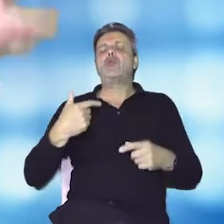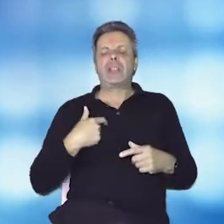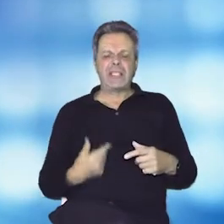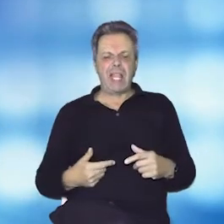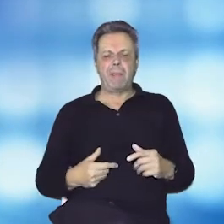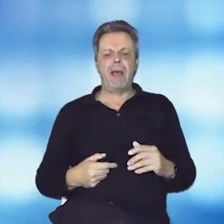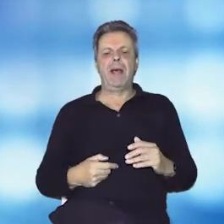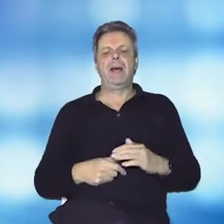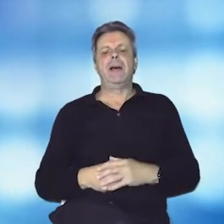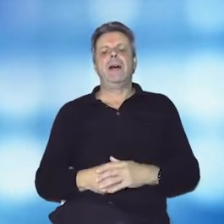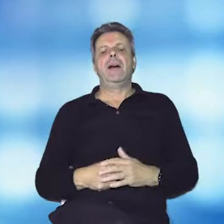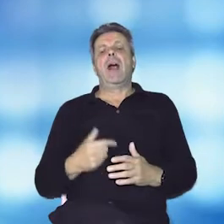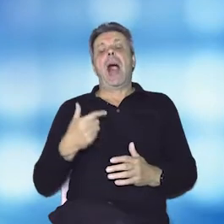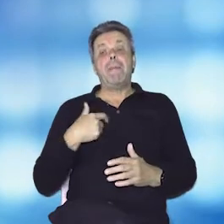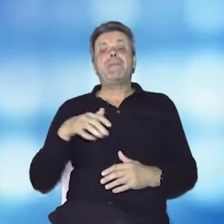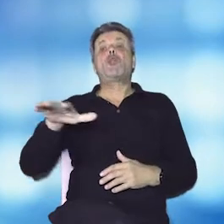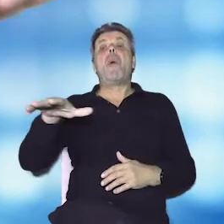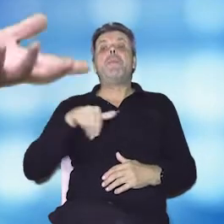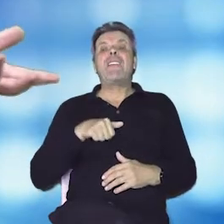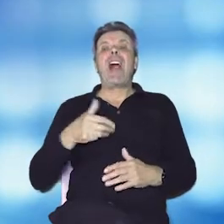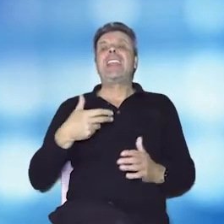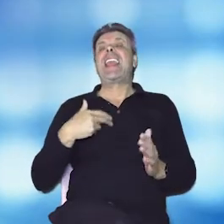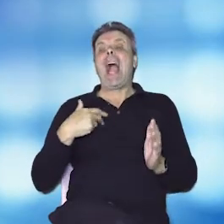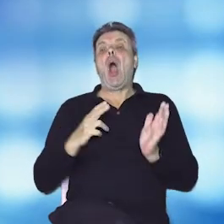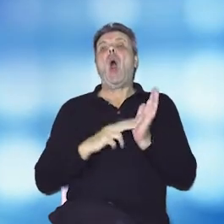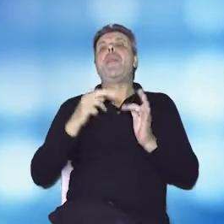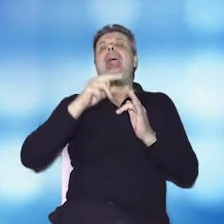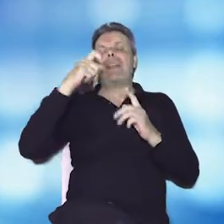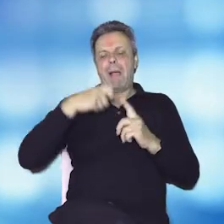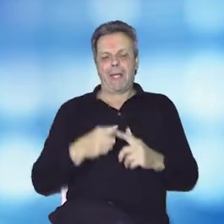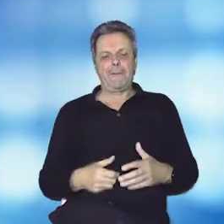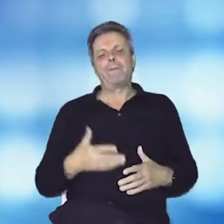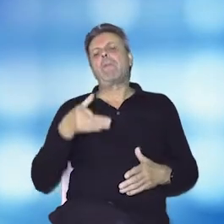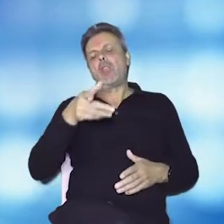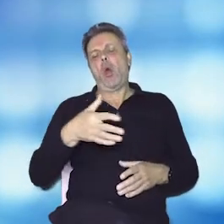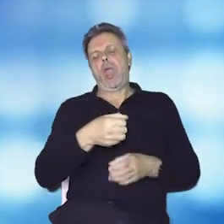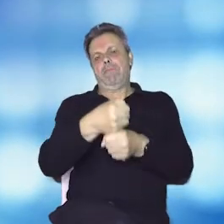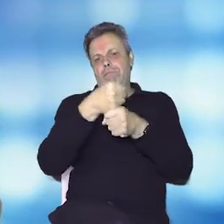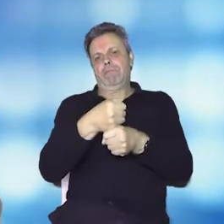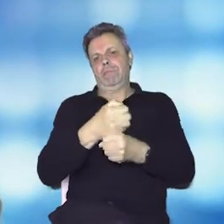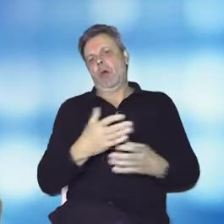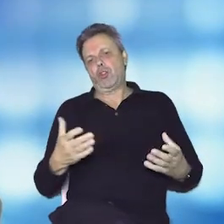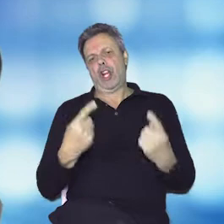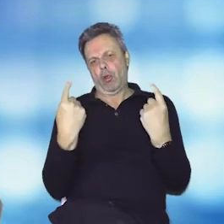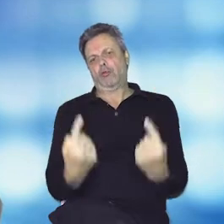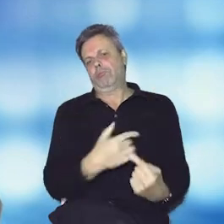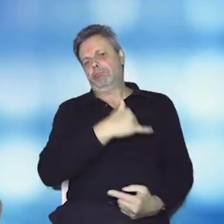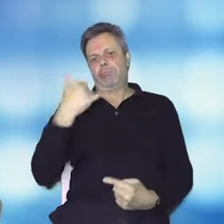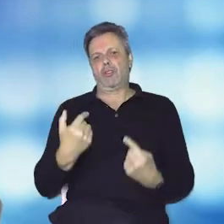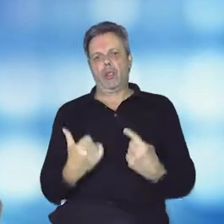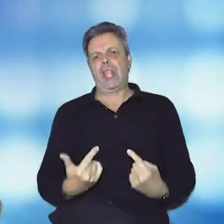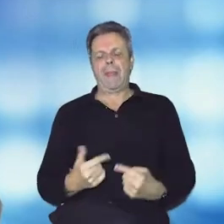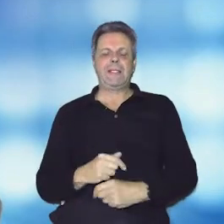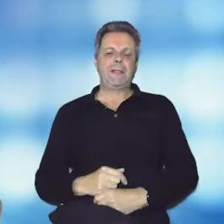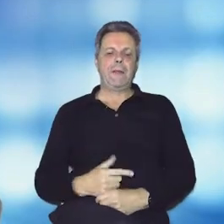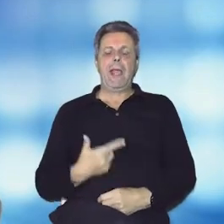članovi crkve okrenuli loptu i prihvatili to kao nadimak i tako se to i održalo. Ovako, kada čovjek